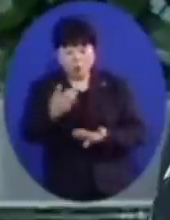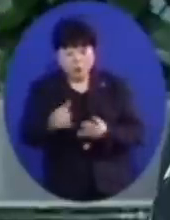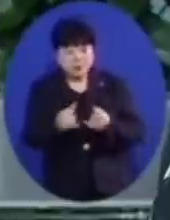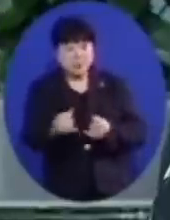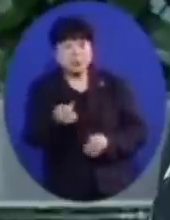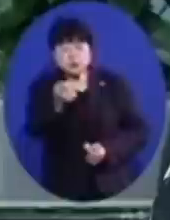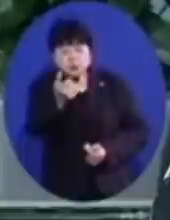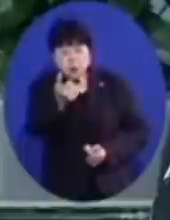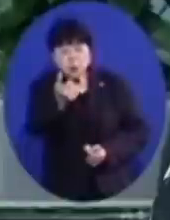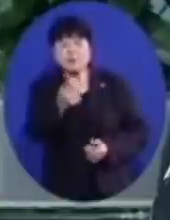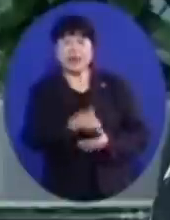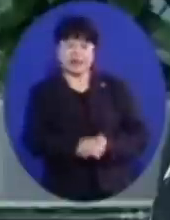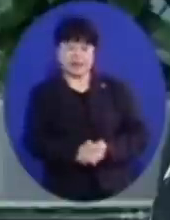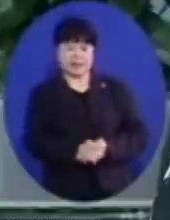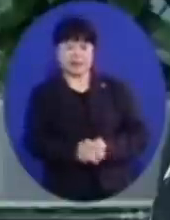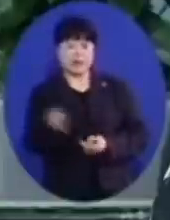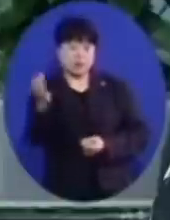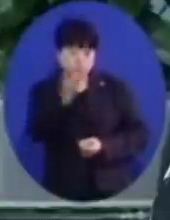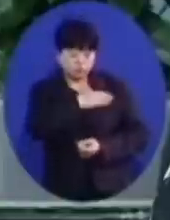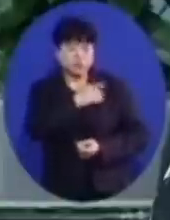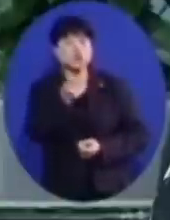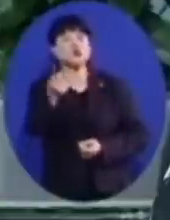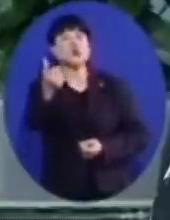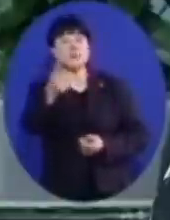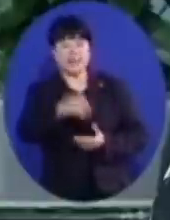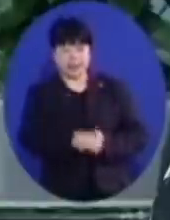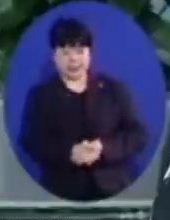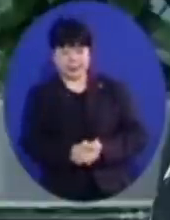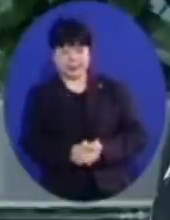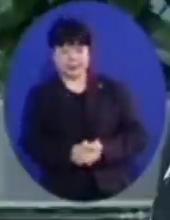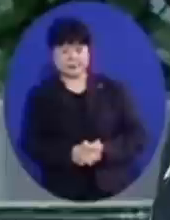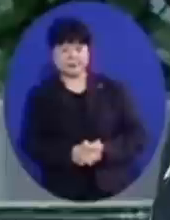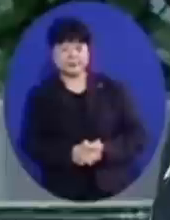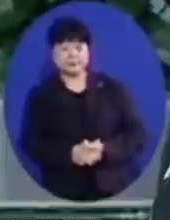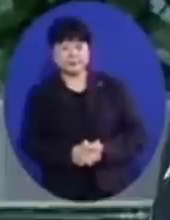실천한 사람이 많지 않으므로 부자가 많지 않다는 것입니다